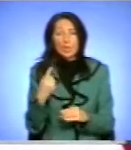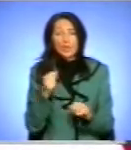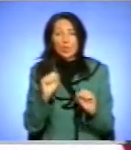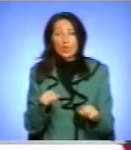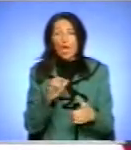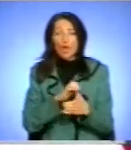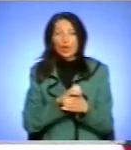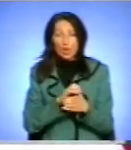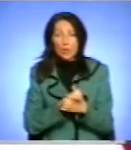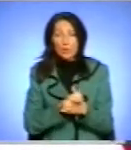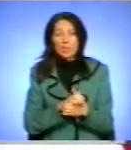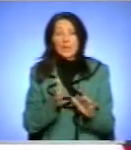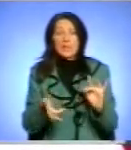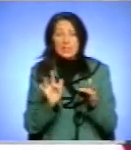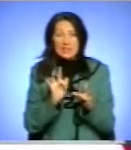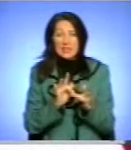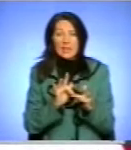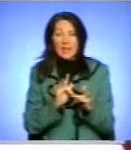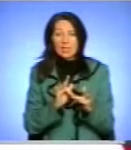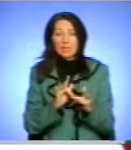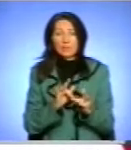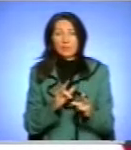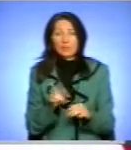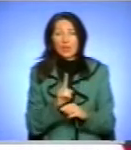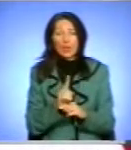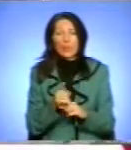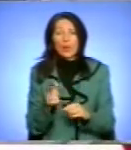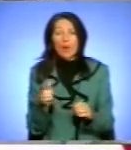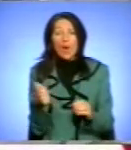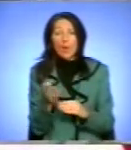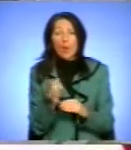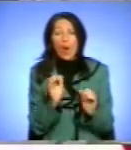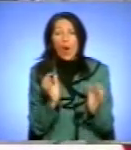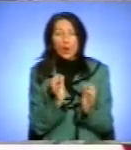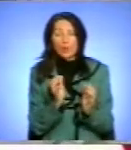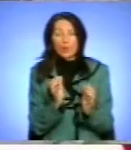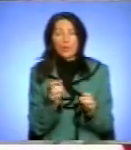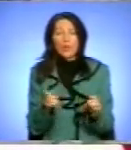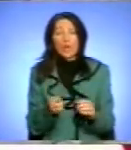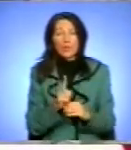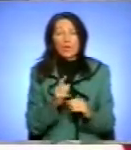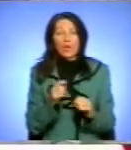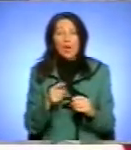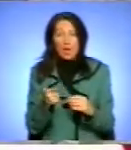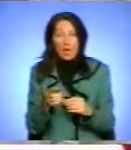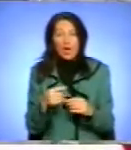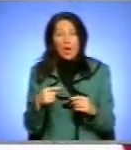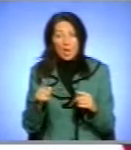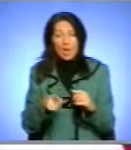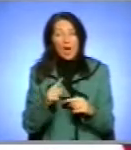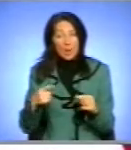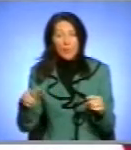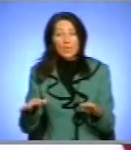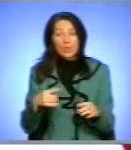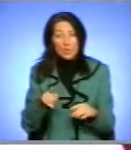ним ознайомитись на сайті, на офіційному нашому сайті «Тернопіль рибоохорони». Ловити рибу в інших місцях ставу можна, однак використовувати для